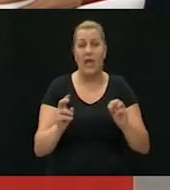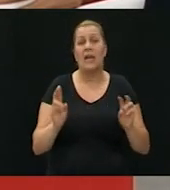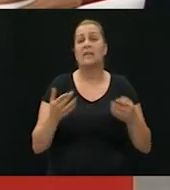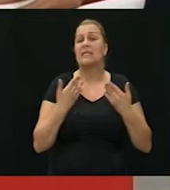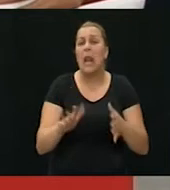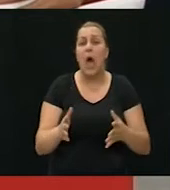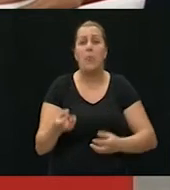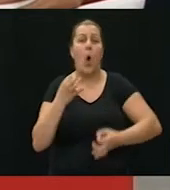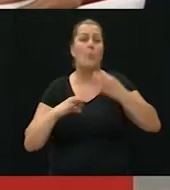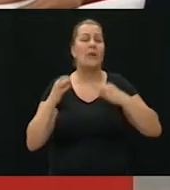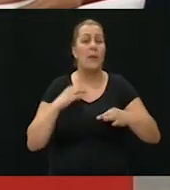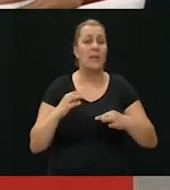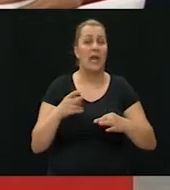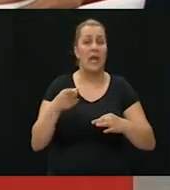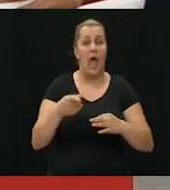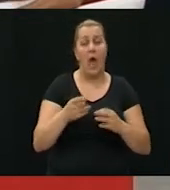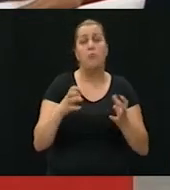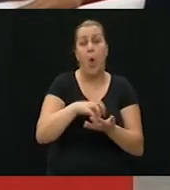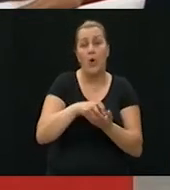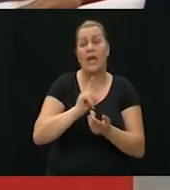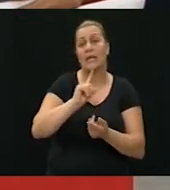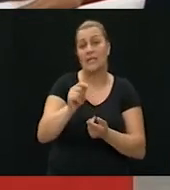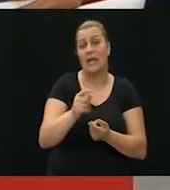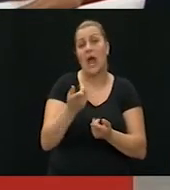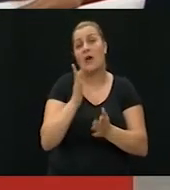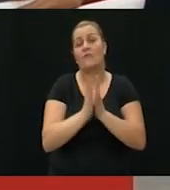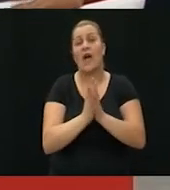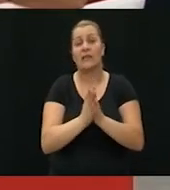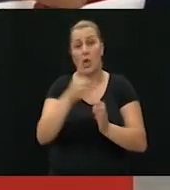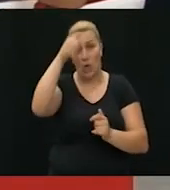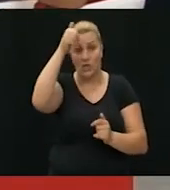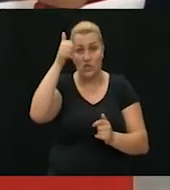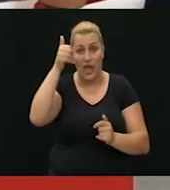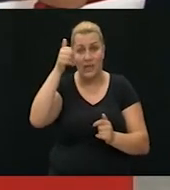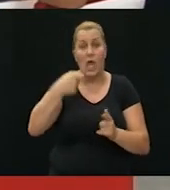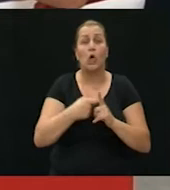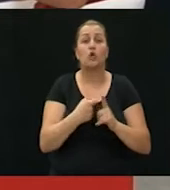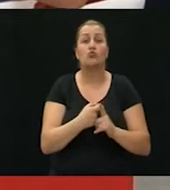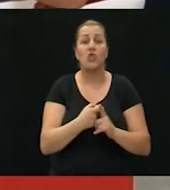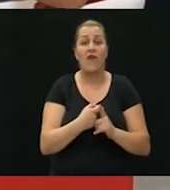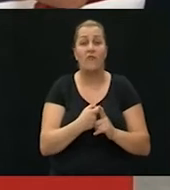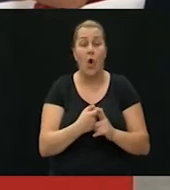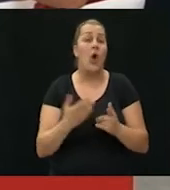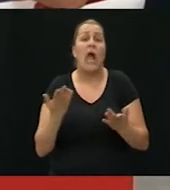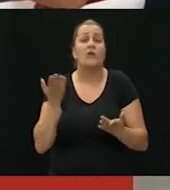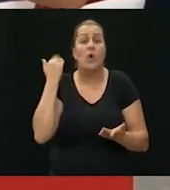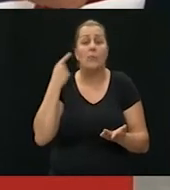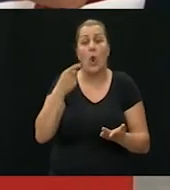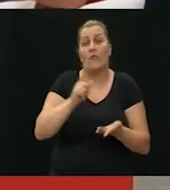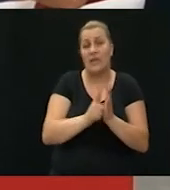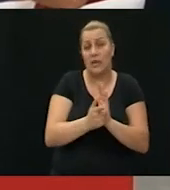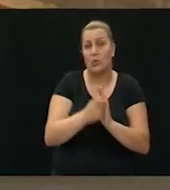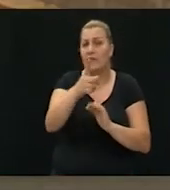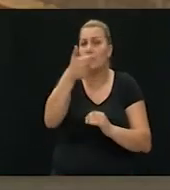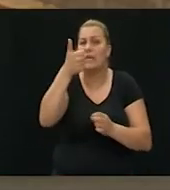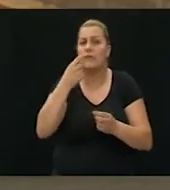svoje, rekli bismo, prvo vatreno krštenje. Odlazite na Kruševo. Kakav je bio taj trenutak vaš spoznaja? Po prvi put